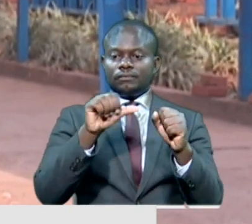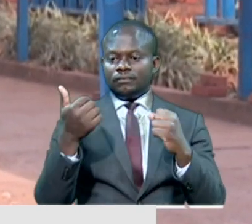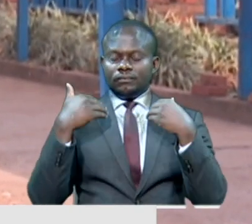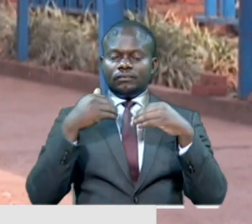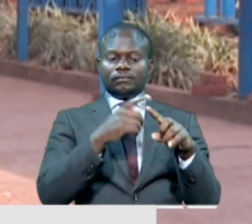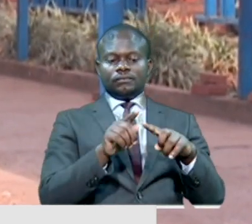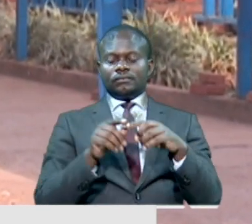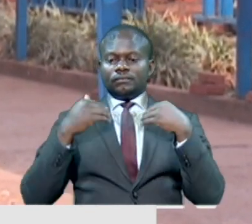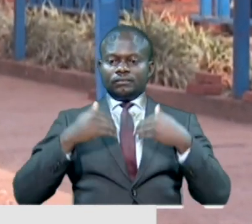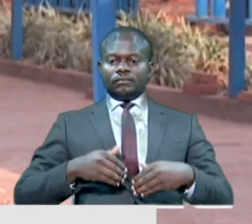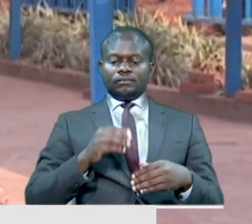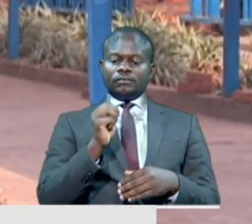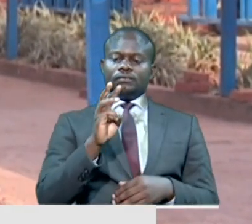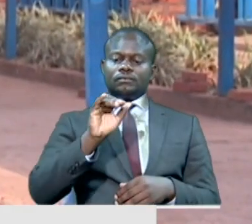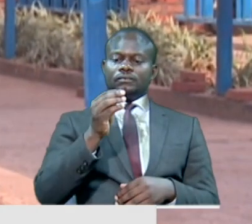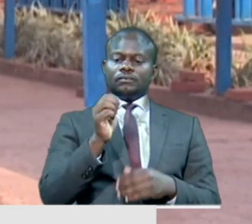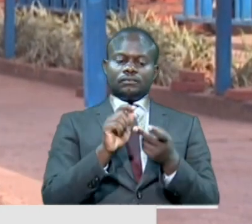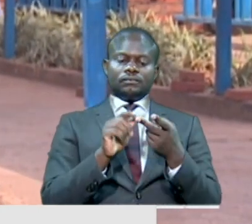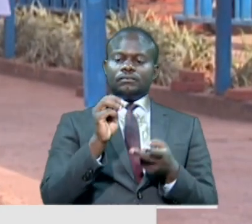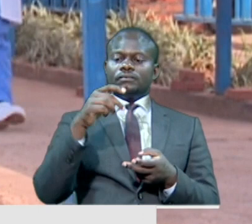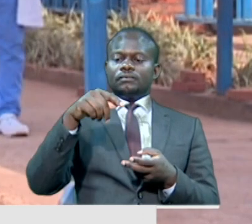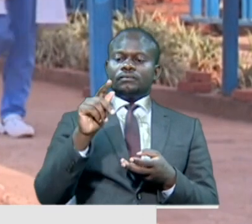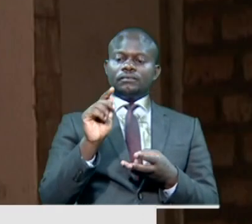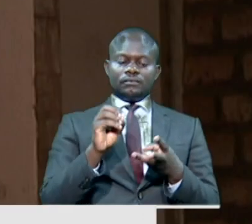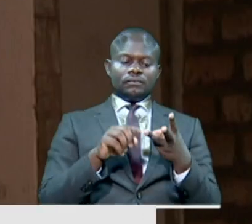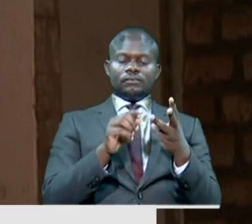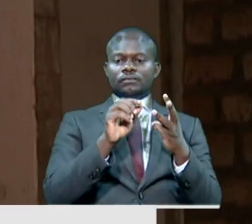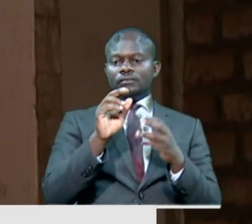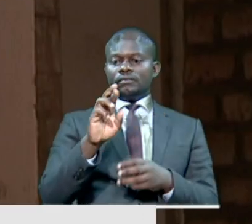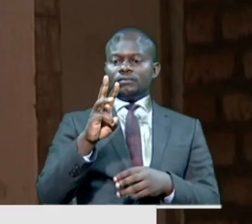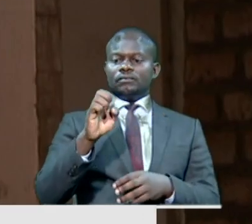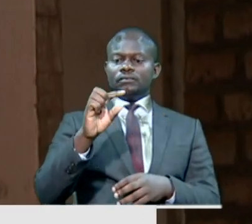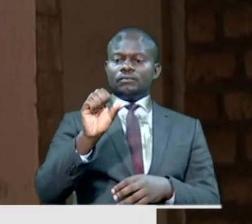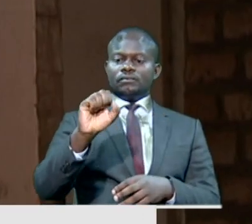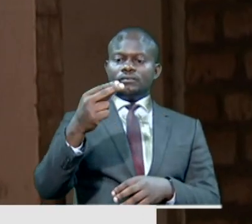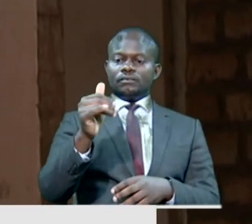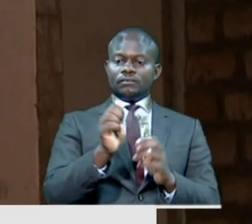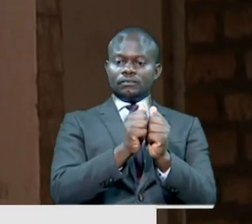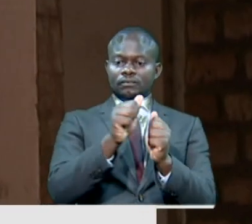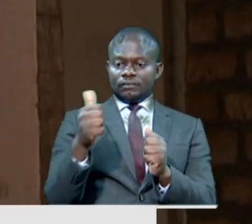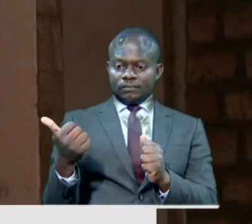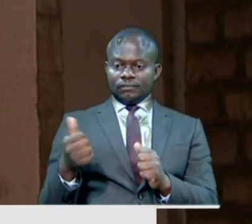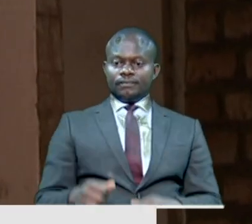ngingo z'umubiri nk'umwijima impyiko amara rwagashya n'ahandi azagenza kwa muganga